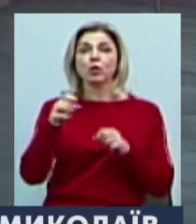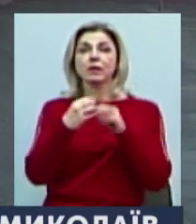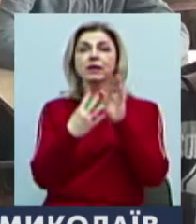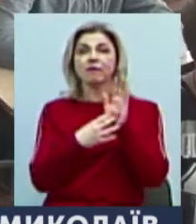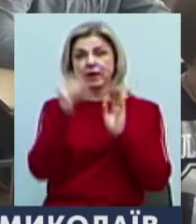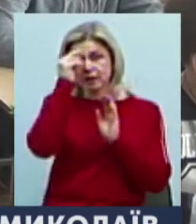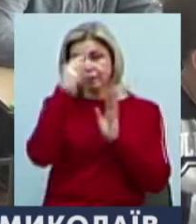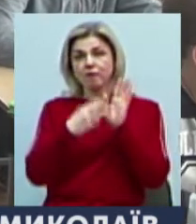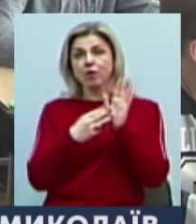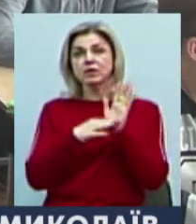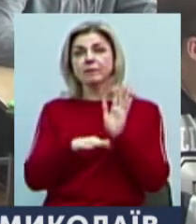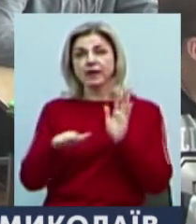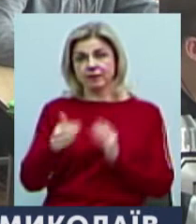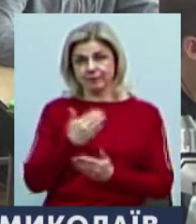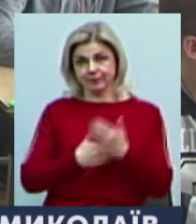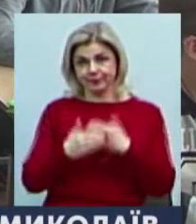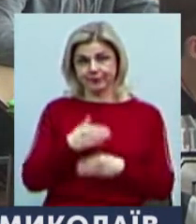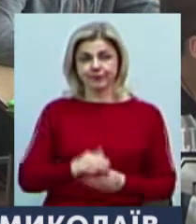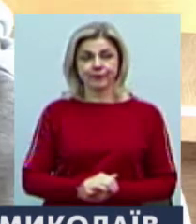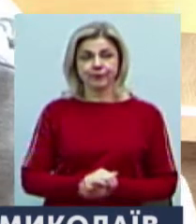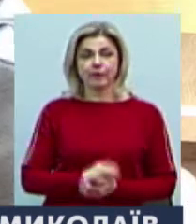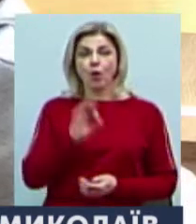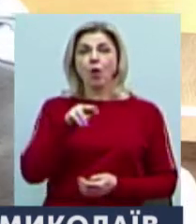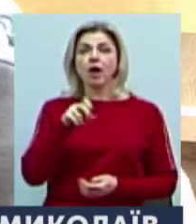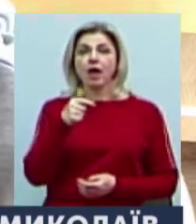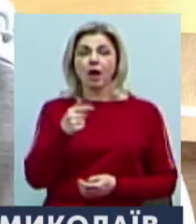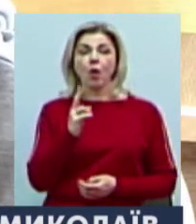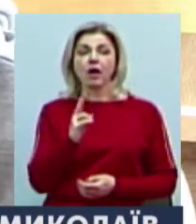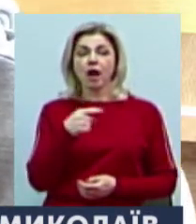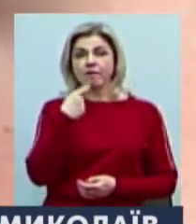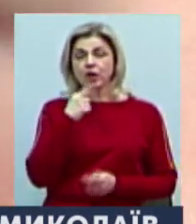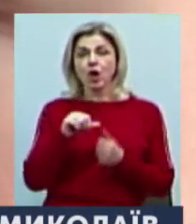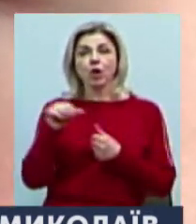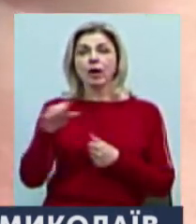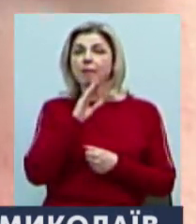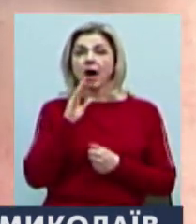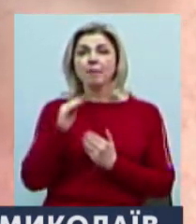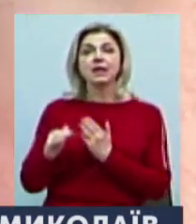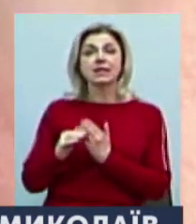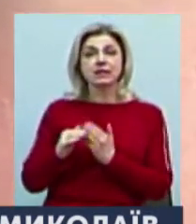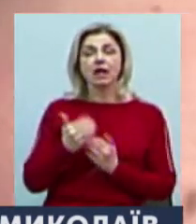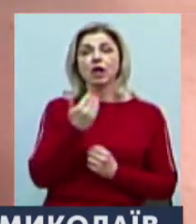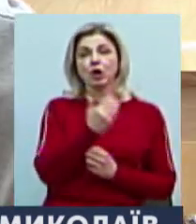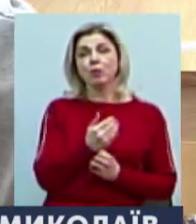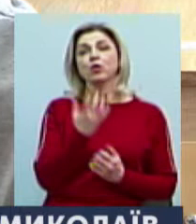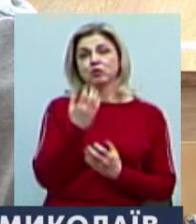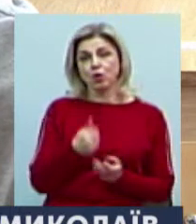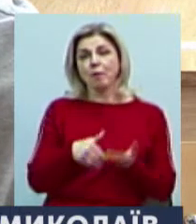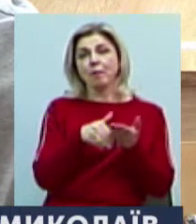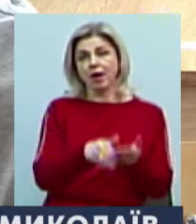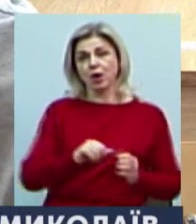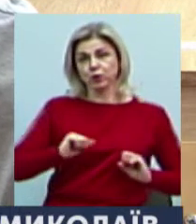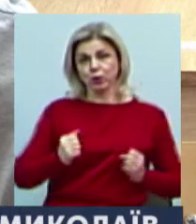8 дітей із особливими освітніми потребами. Олег Колеснік каже, окрім мами-асистента, йому допомагають друзі. Мій